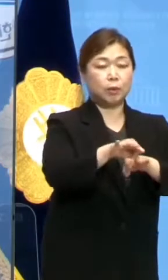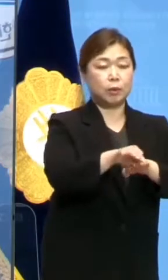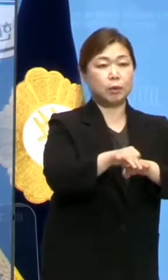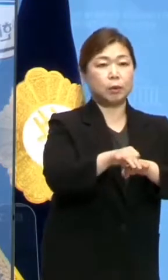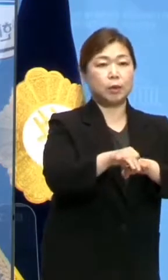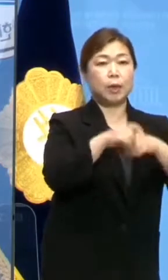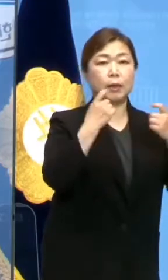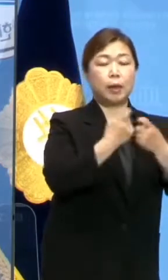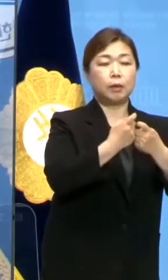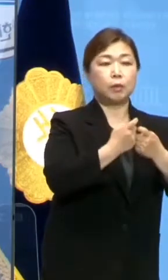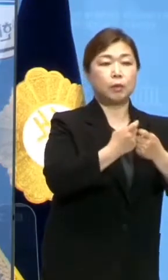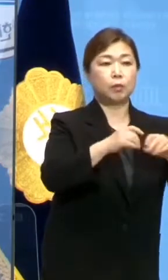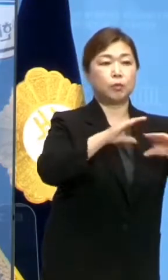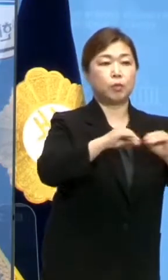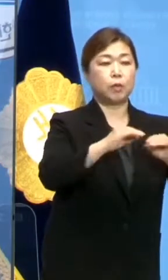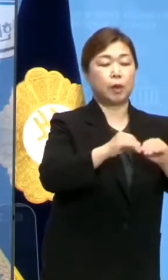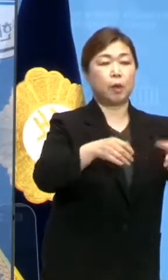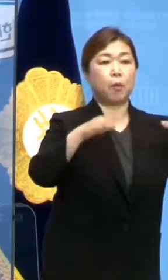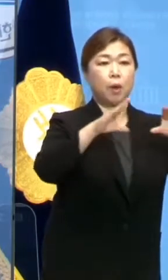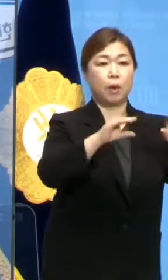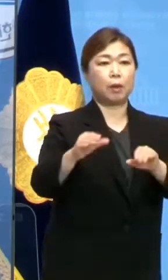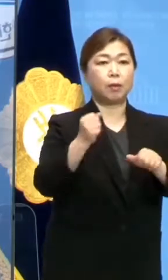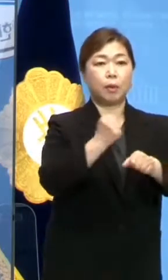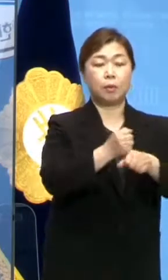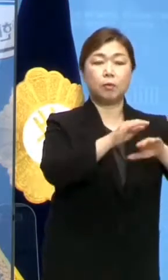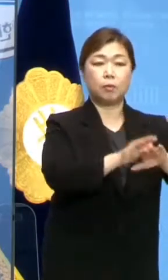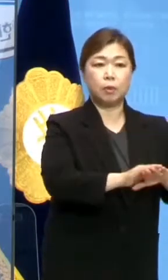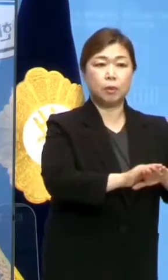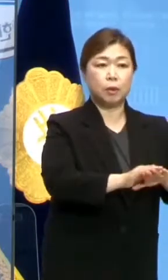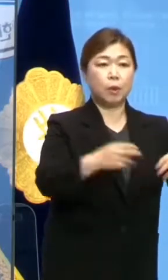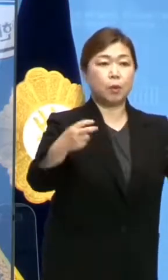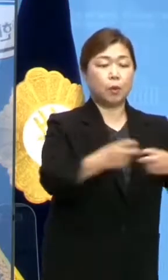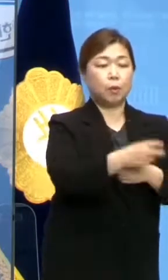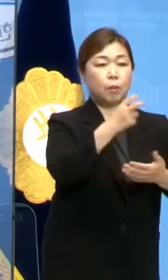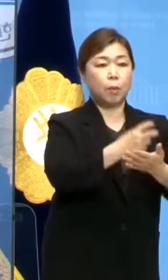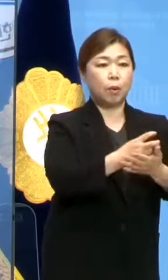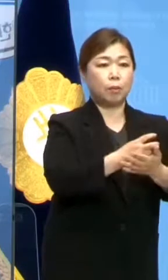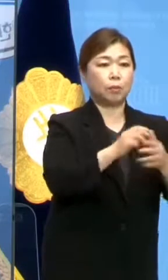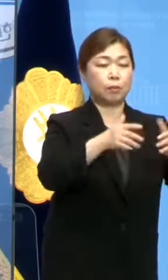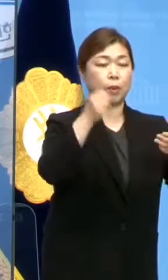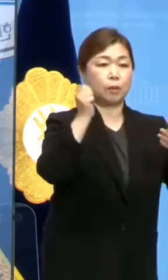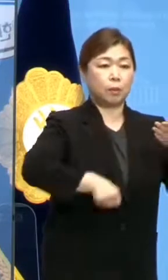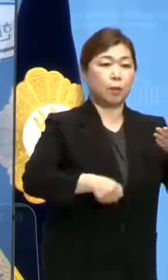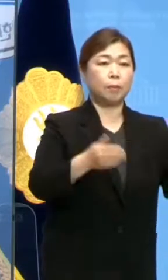규제를 완화하는 도로교통법 개정안이 국회를 통과했습니다